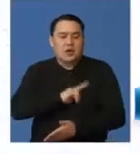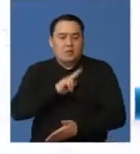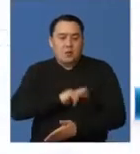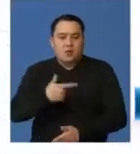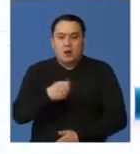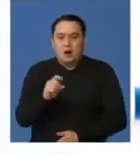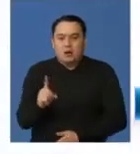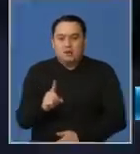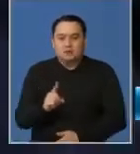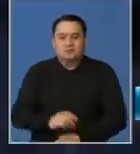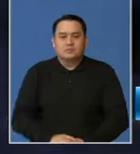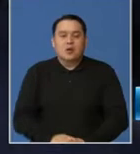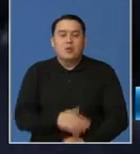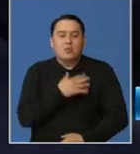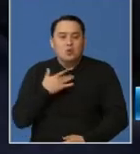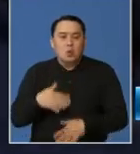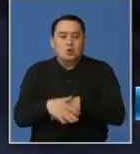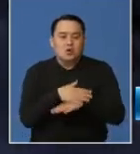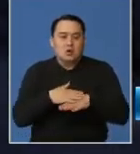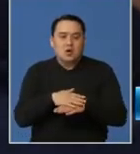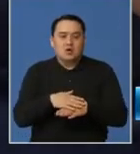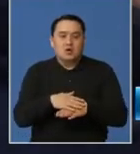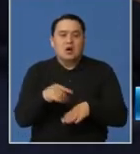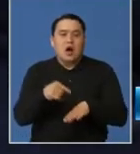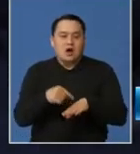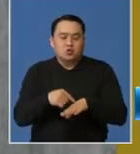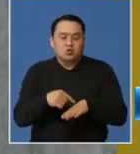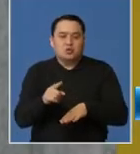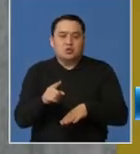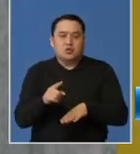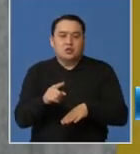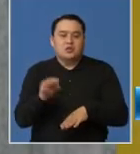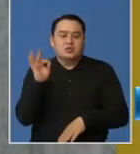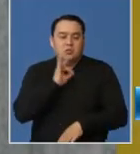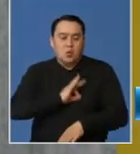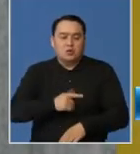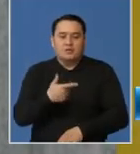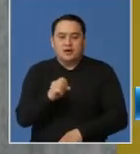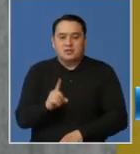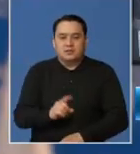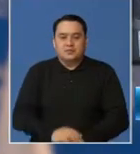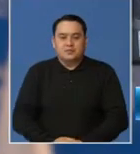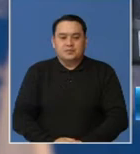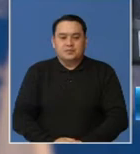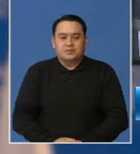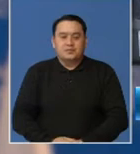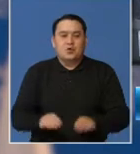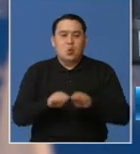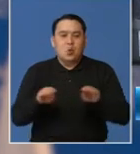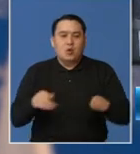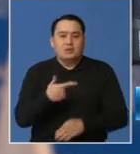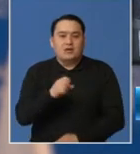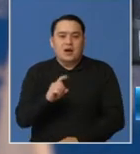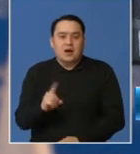газификации населенных пунктов. Многие из ЖТСУСов уже ощутили на себе преимущество голубого топлива. Уровень